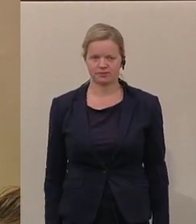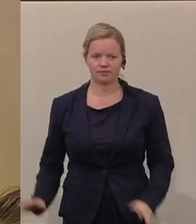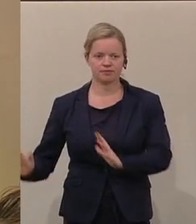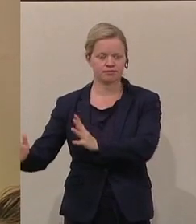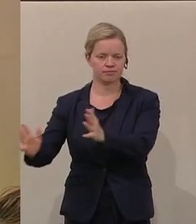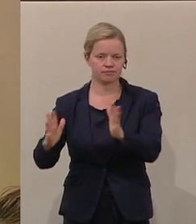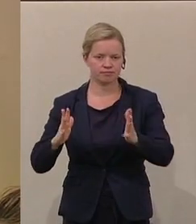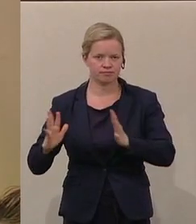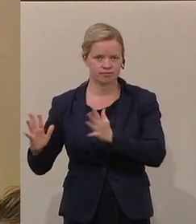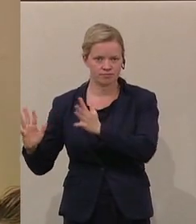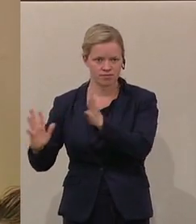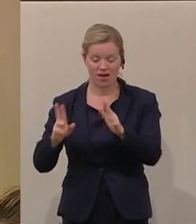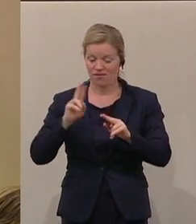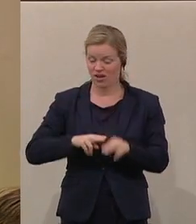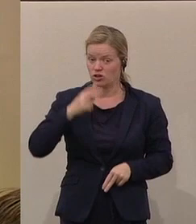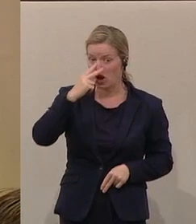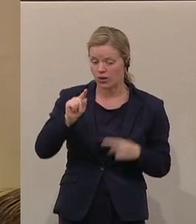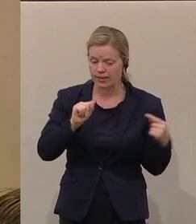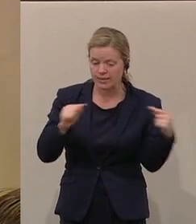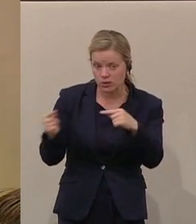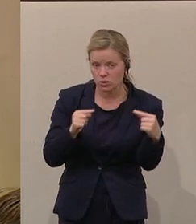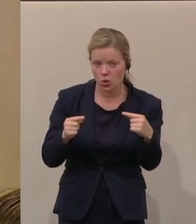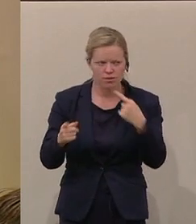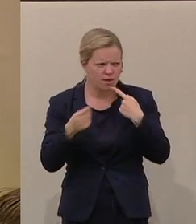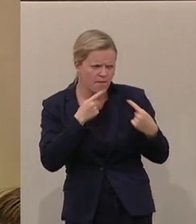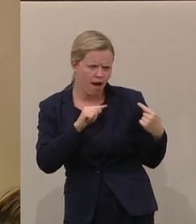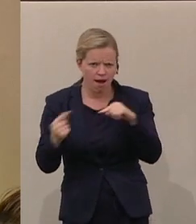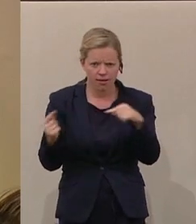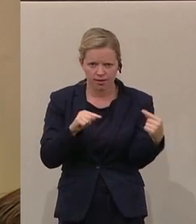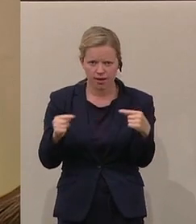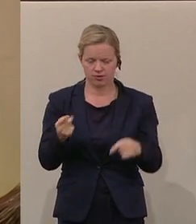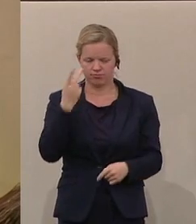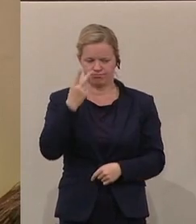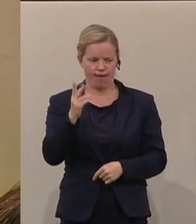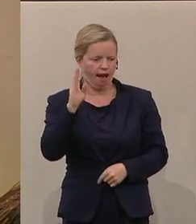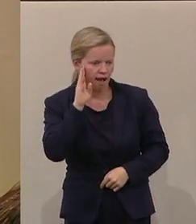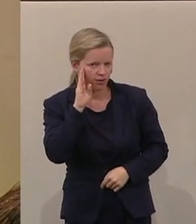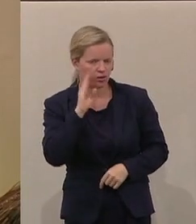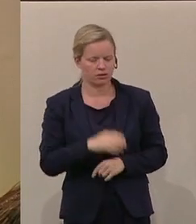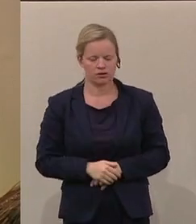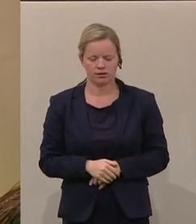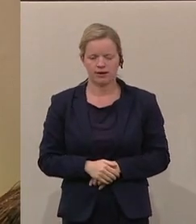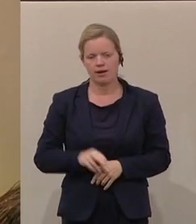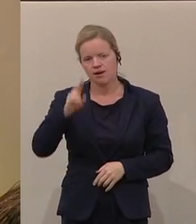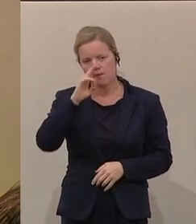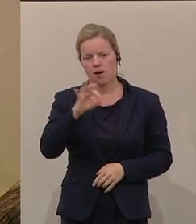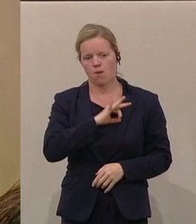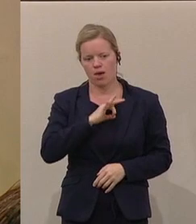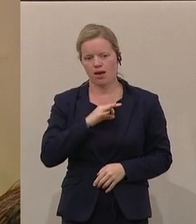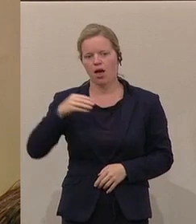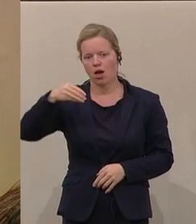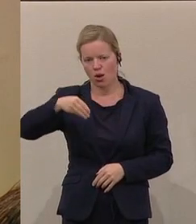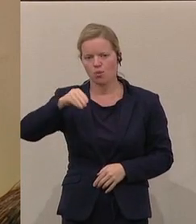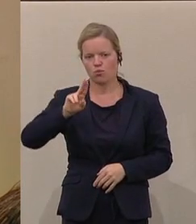Und wenn man sich die Diskussion und die Debatte anhört, dann muss ich schon etwas einmal sagen. Lieber Kollege Muchic, ich weiß, dass